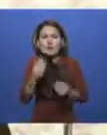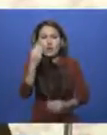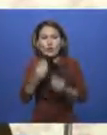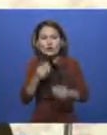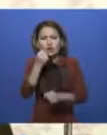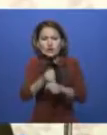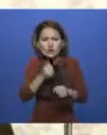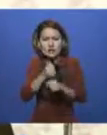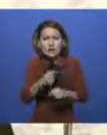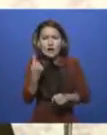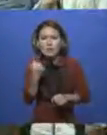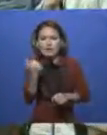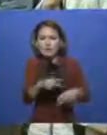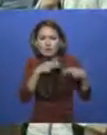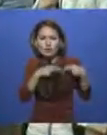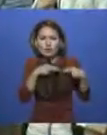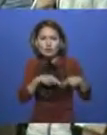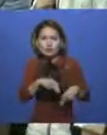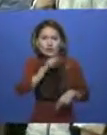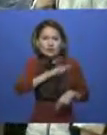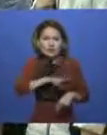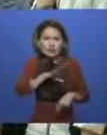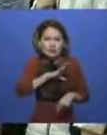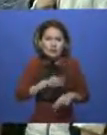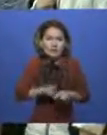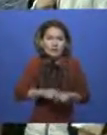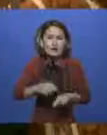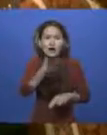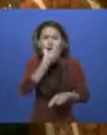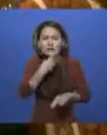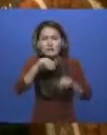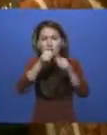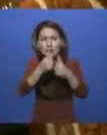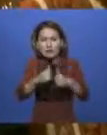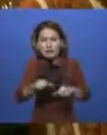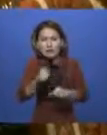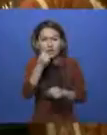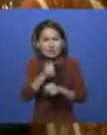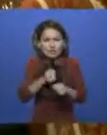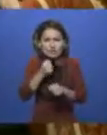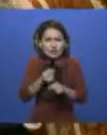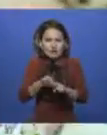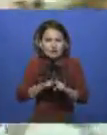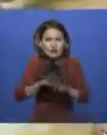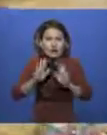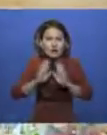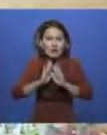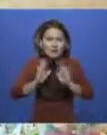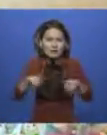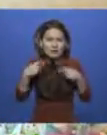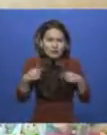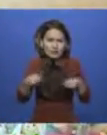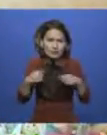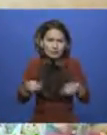Көз майын тауысып, істеген жұмысынан пайда табуды көздемейді. Мен үшін ең бастысы көрмеге келушілердің берген бағасы, дейді ол. Мен